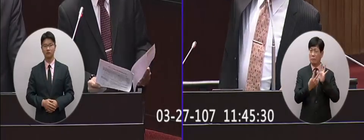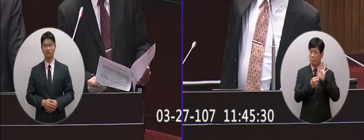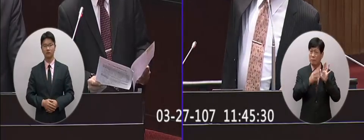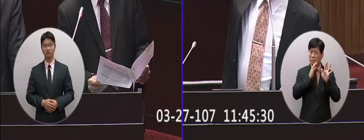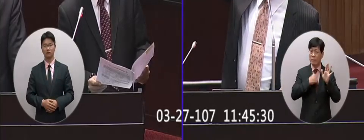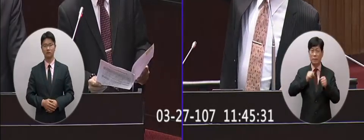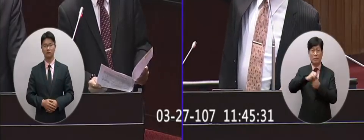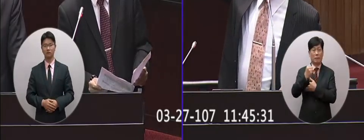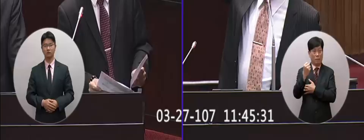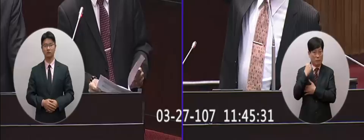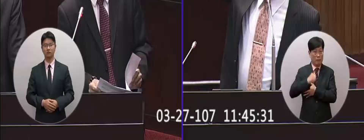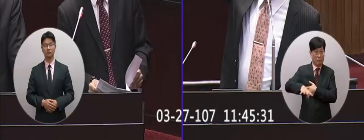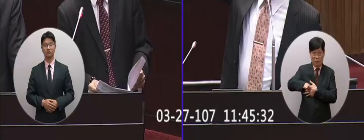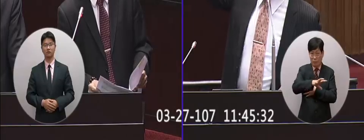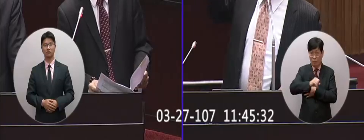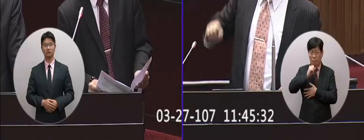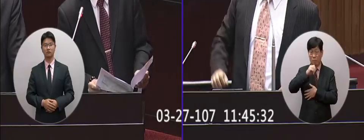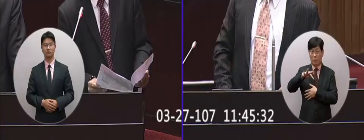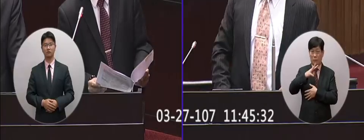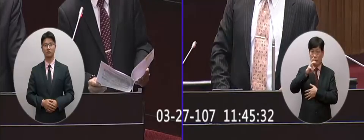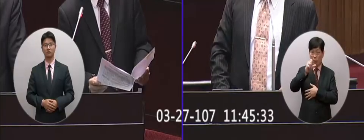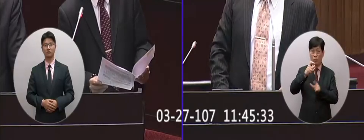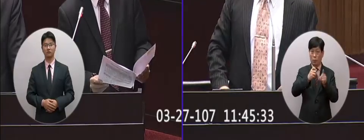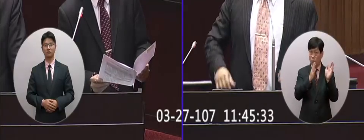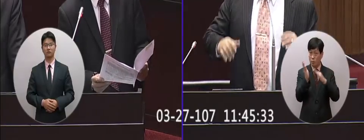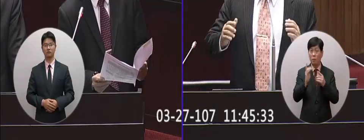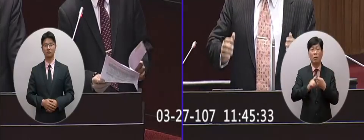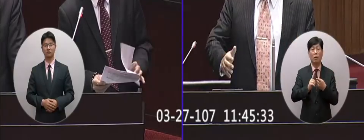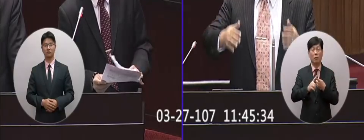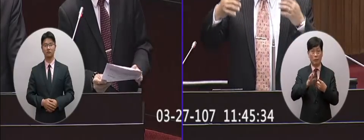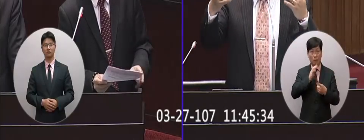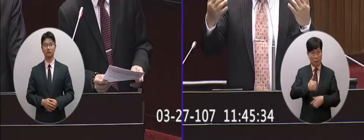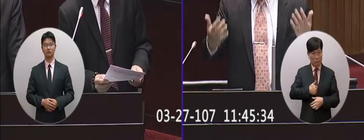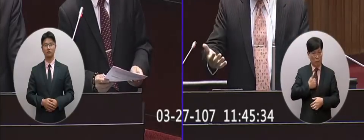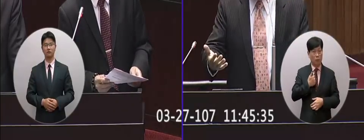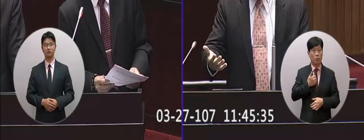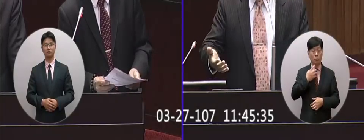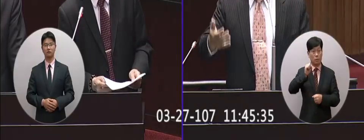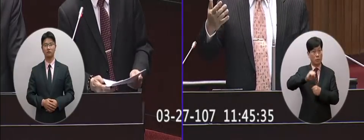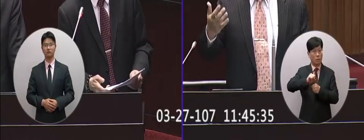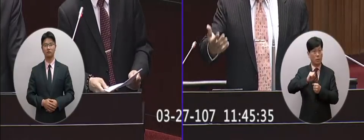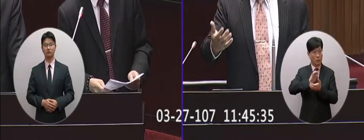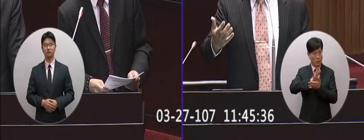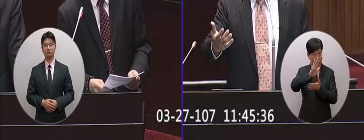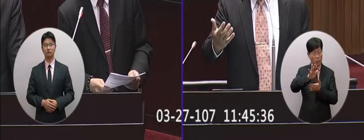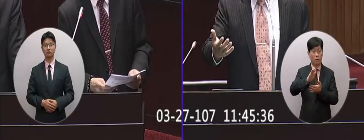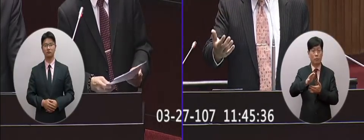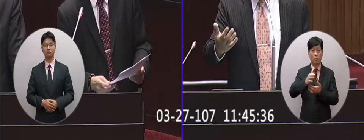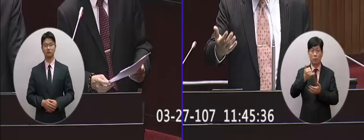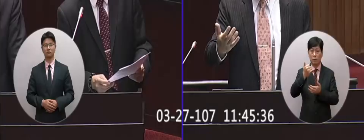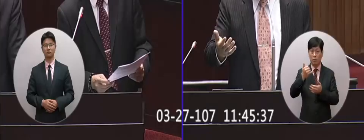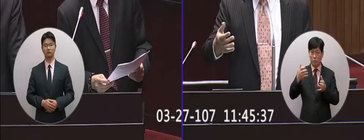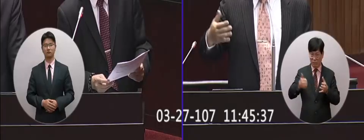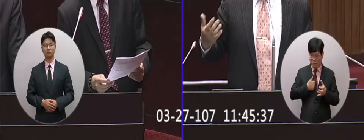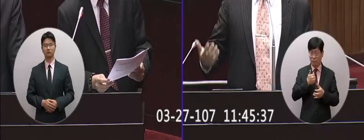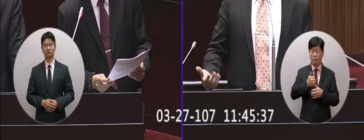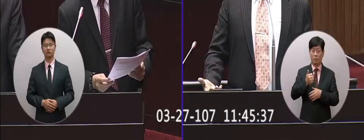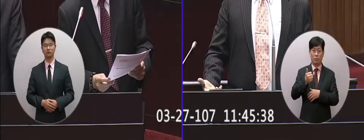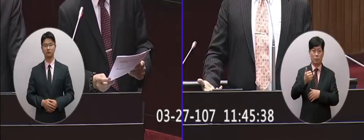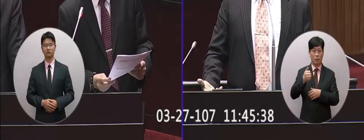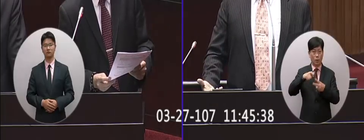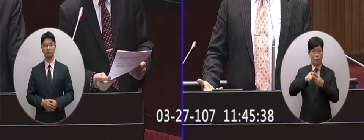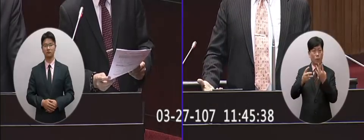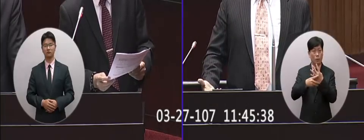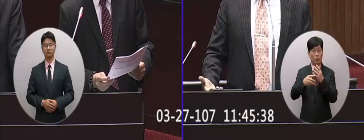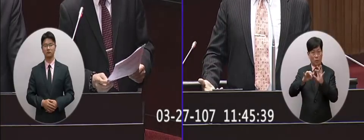的是强化，总共强化435公顷。但是真正因为强化以后可以释出多少的工业用地还不